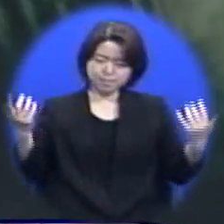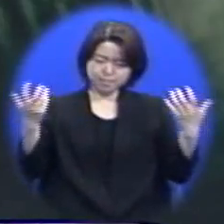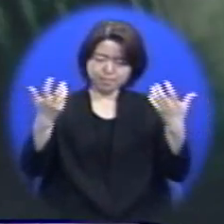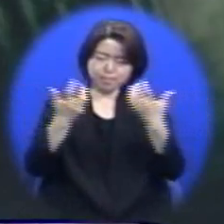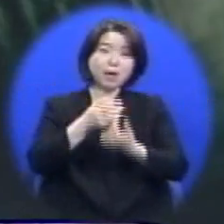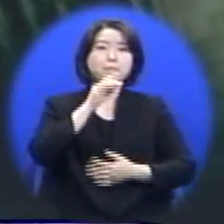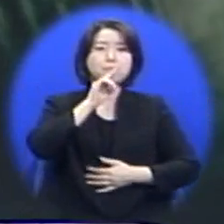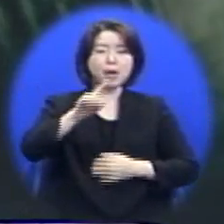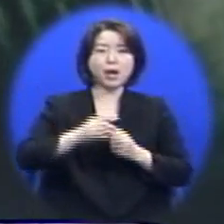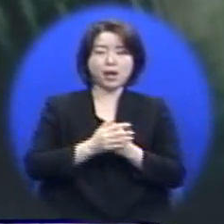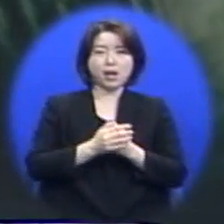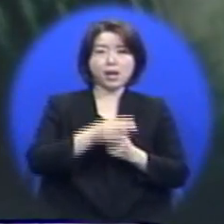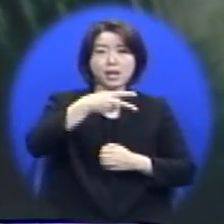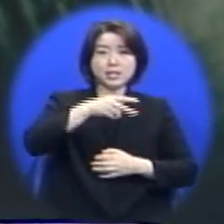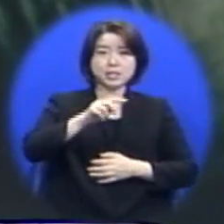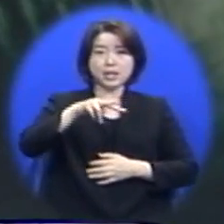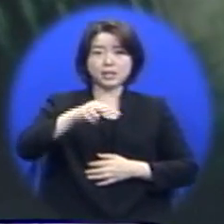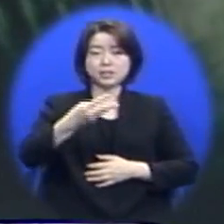사드랑 메삭 아벳느고가